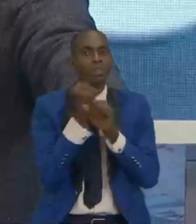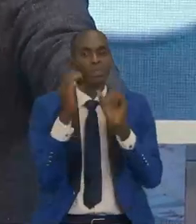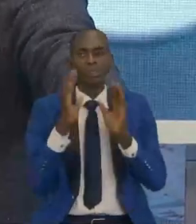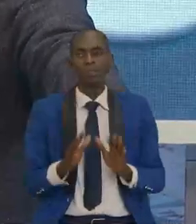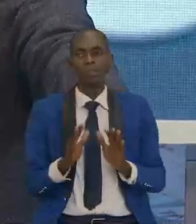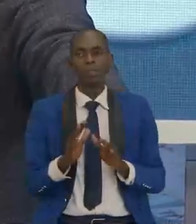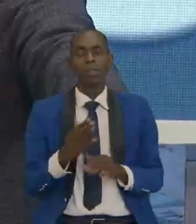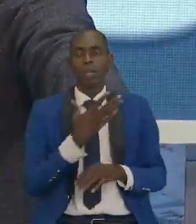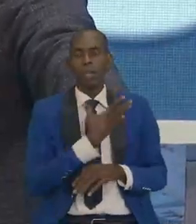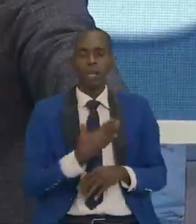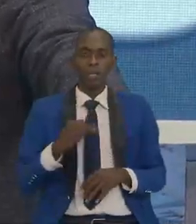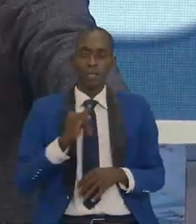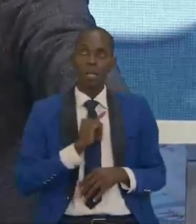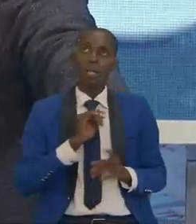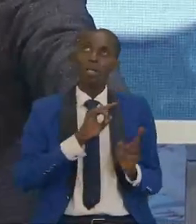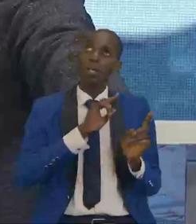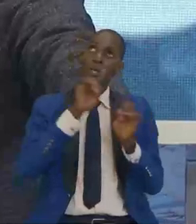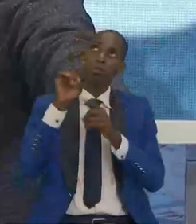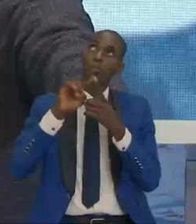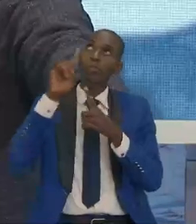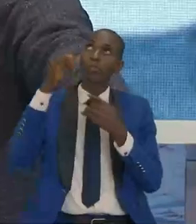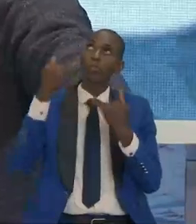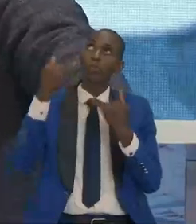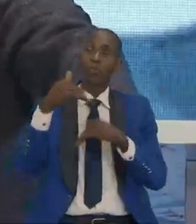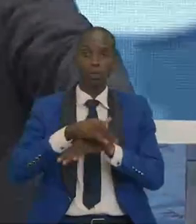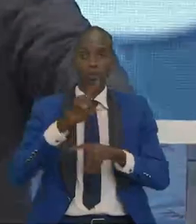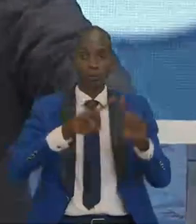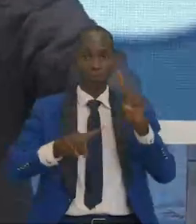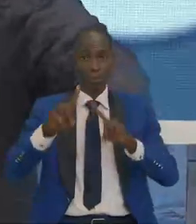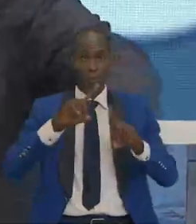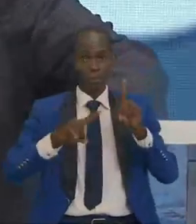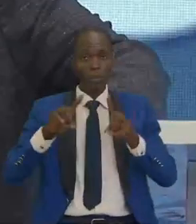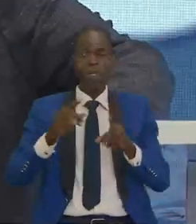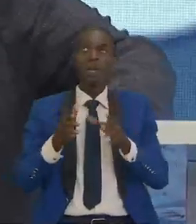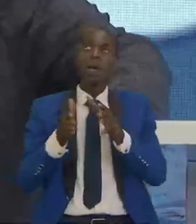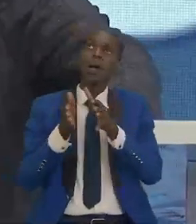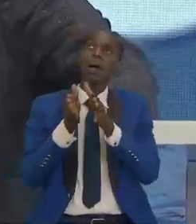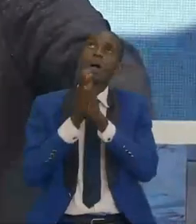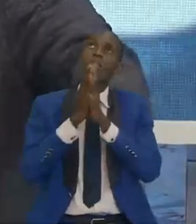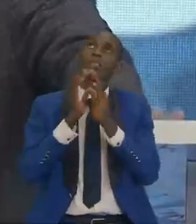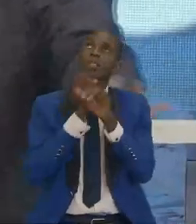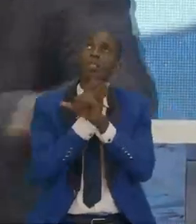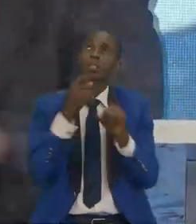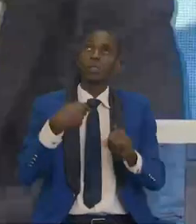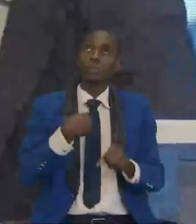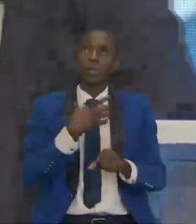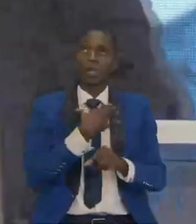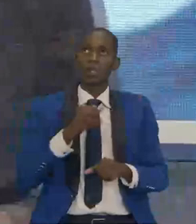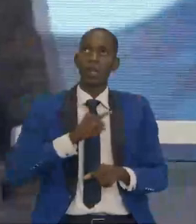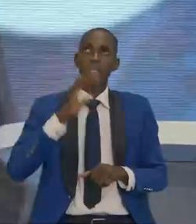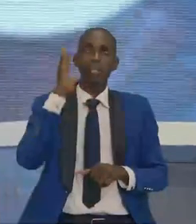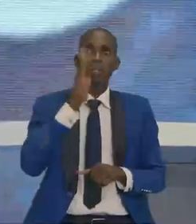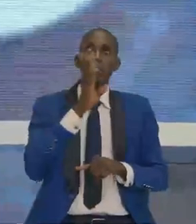Tu es le seul sauveur. Je viens à toi ce soir. Je demande,